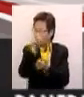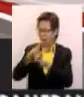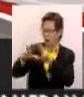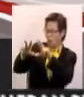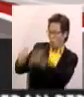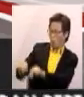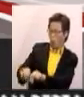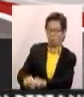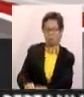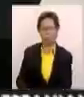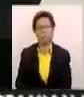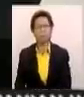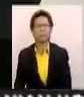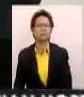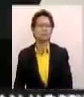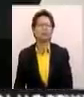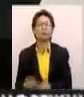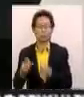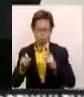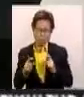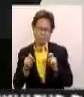kerajaan.